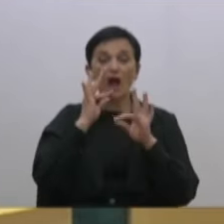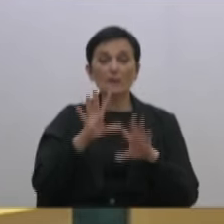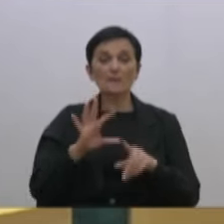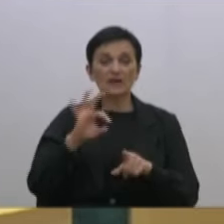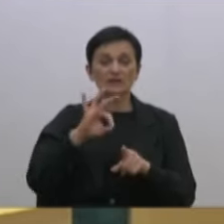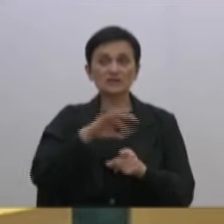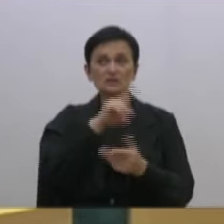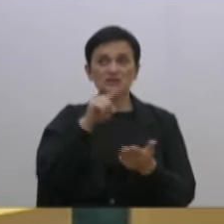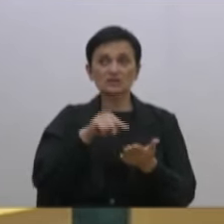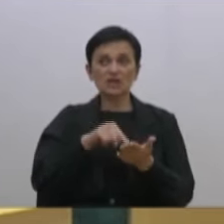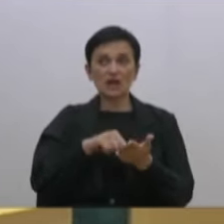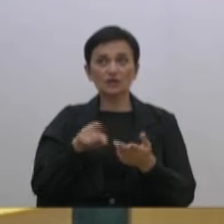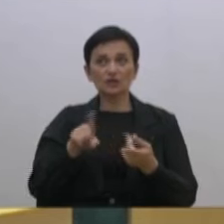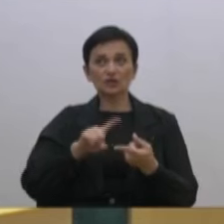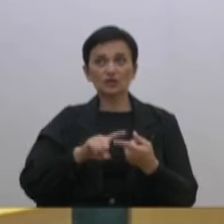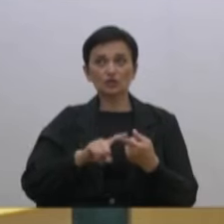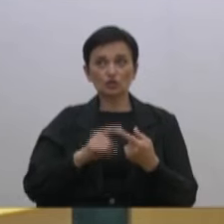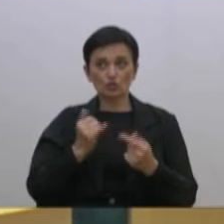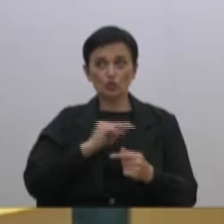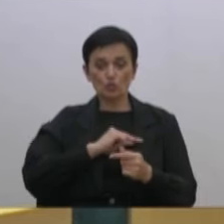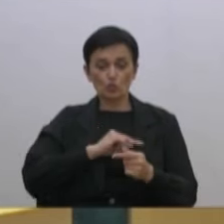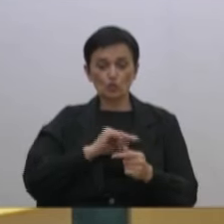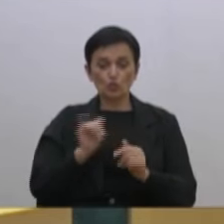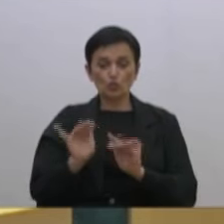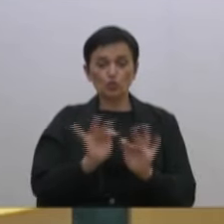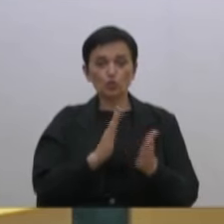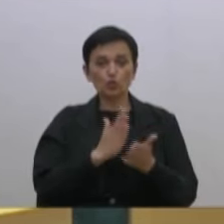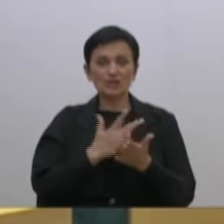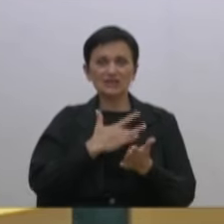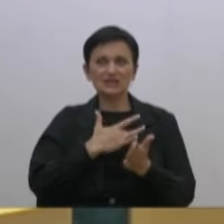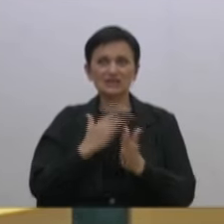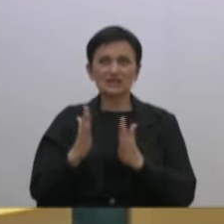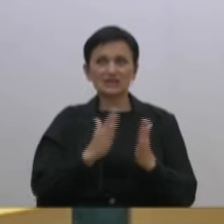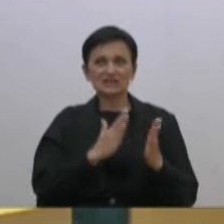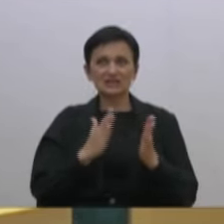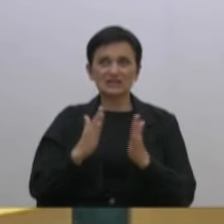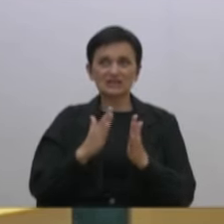დაკავშირებით. და მინდის მუშაობა იმასთან დაკავშირებით დაახლოებით